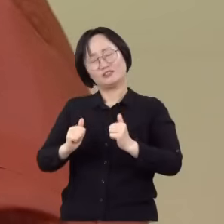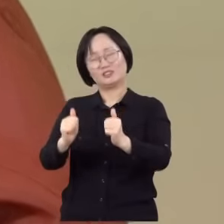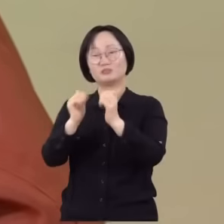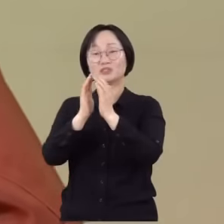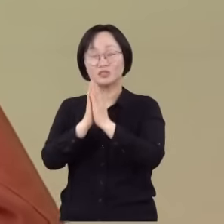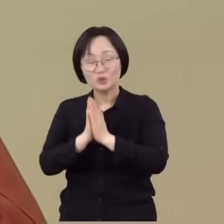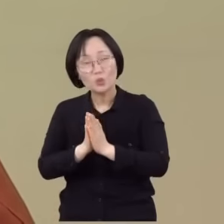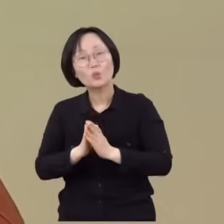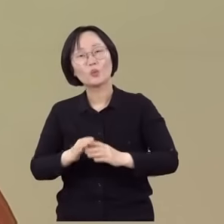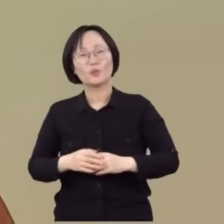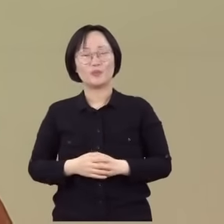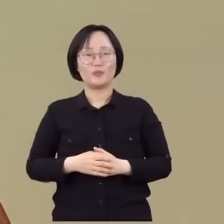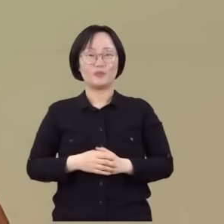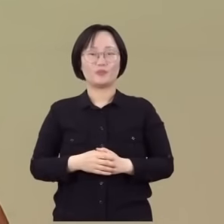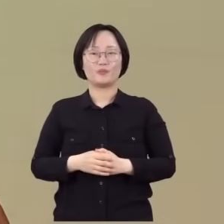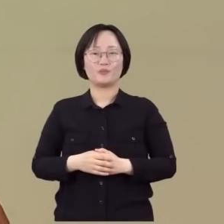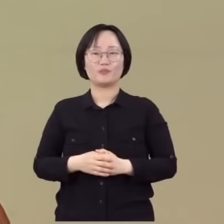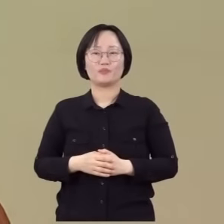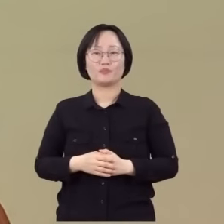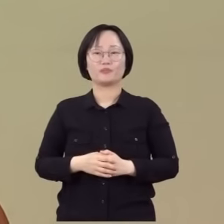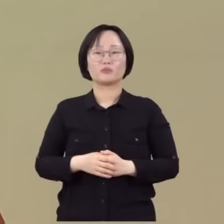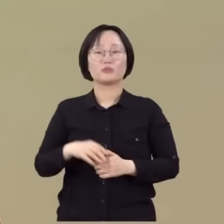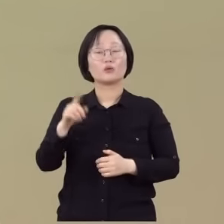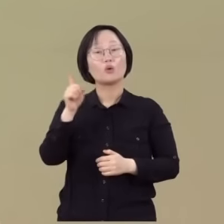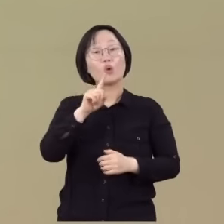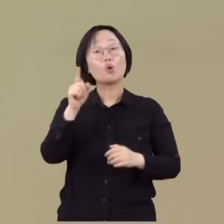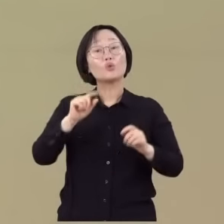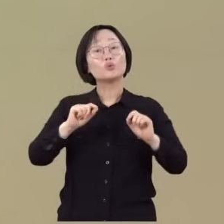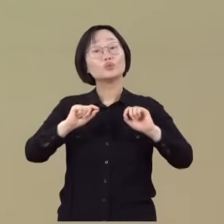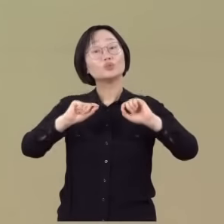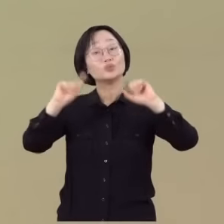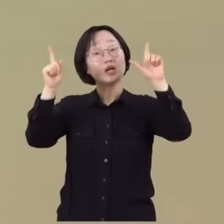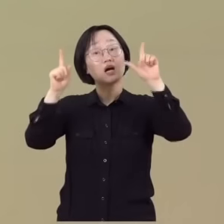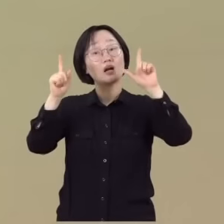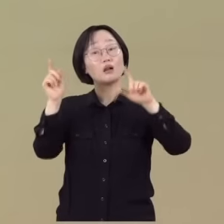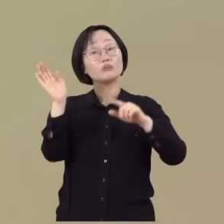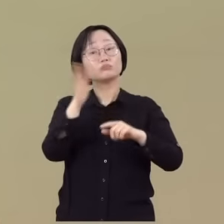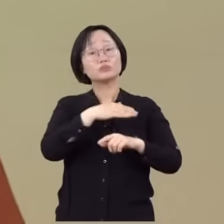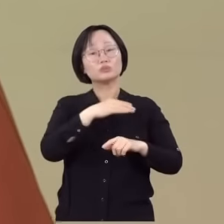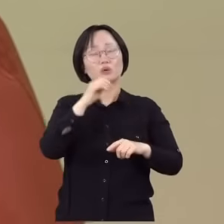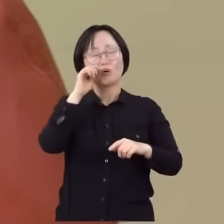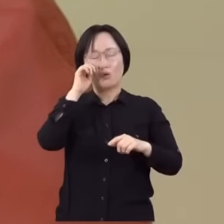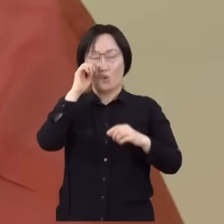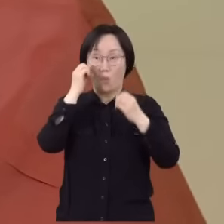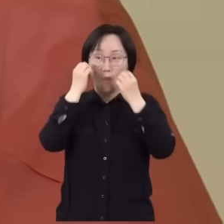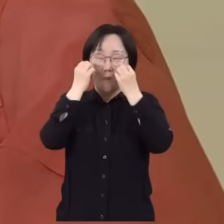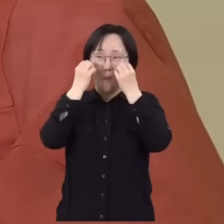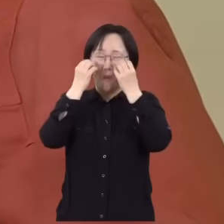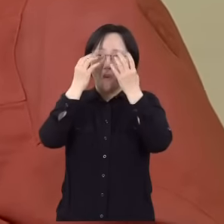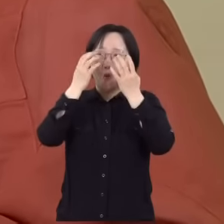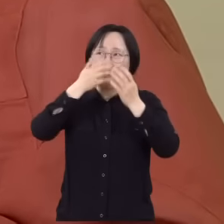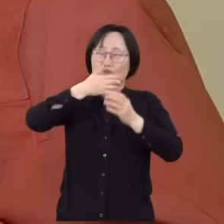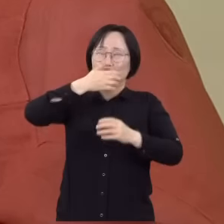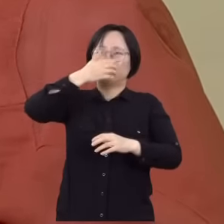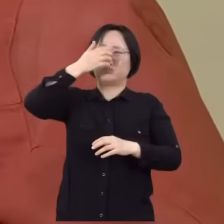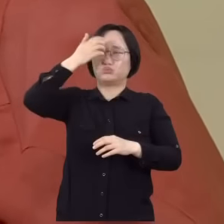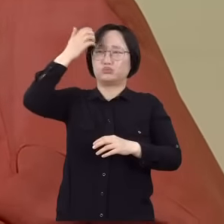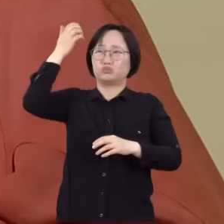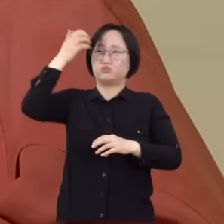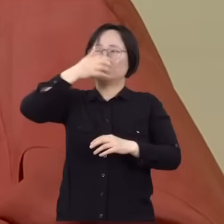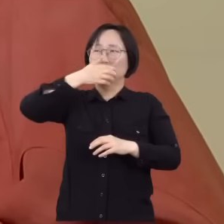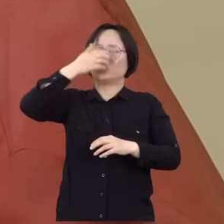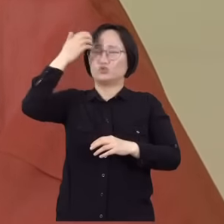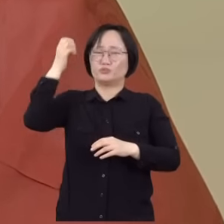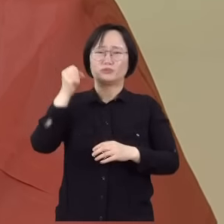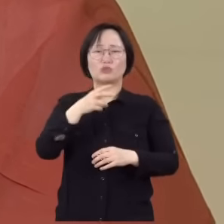했는데 어느 날이다 터 이렇게 생생한 꿈을 많이 꿨다 근데 꿈을 꿀 때 몸에서 이렇게